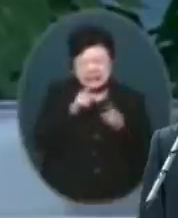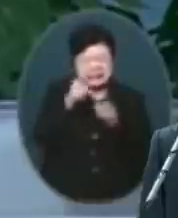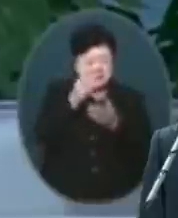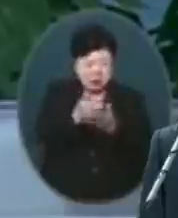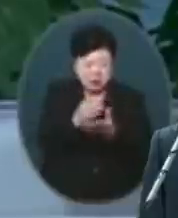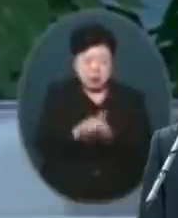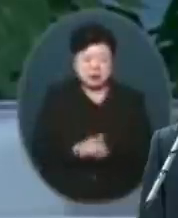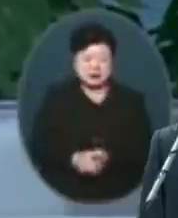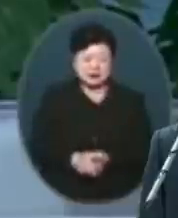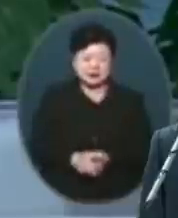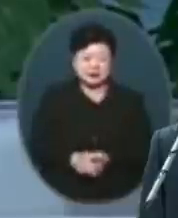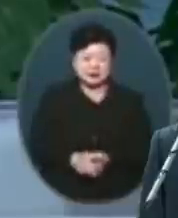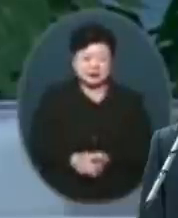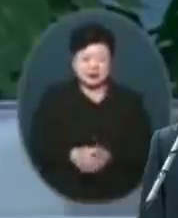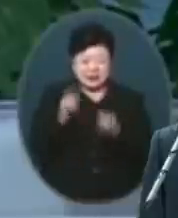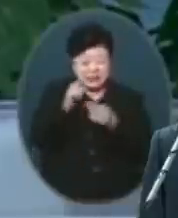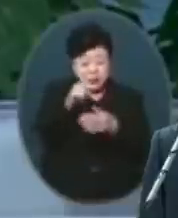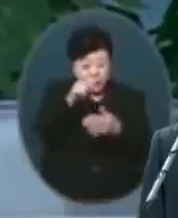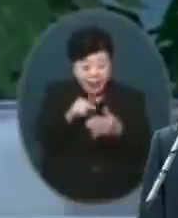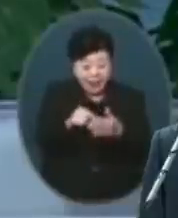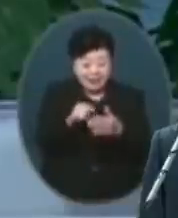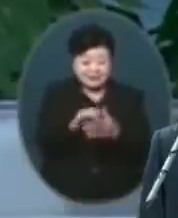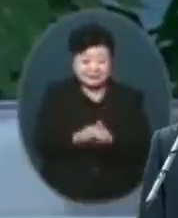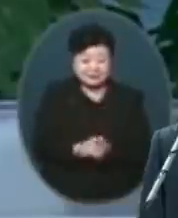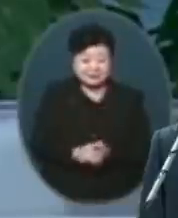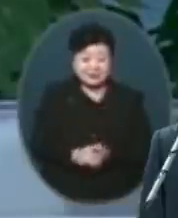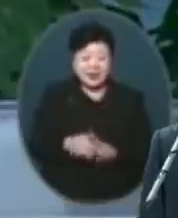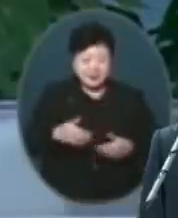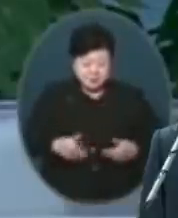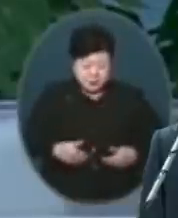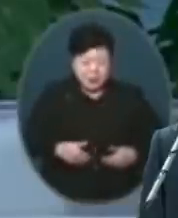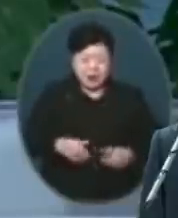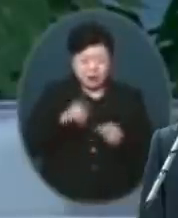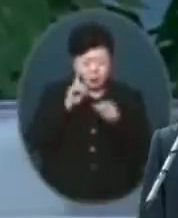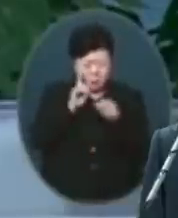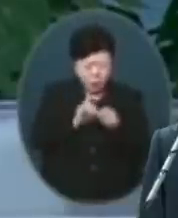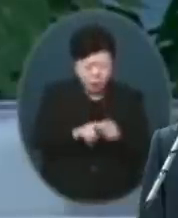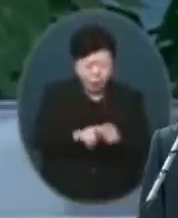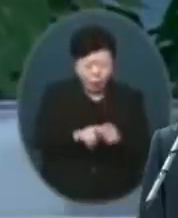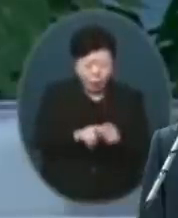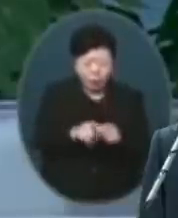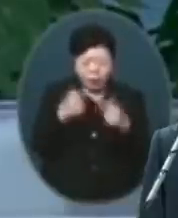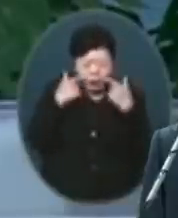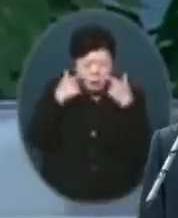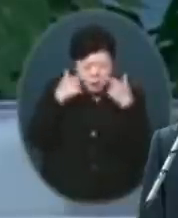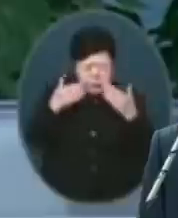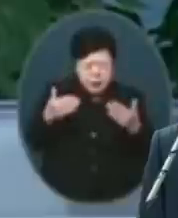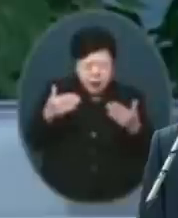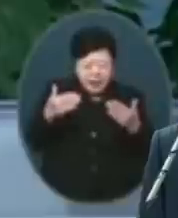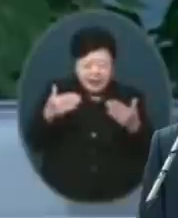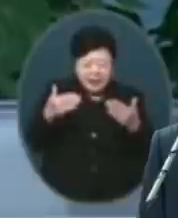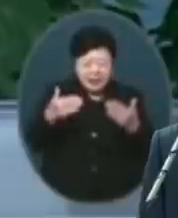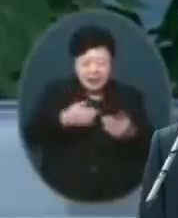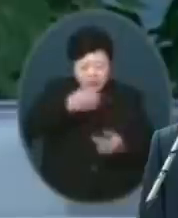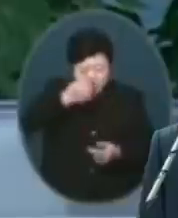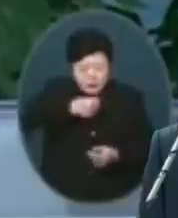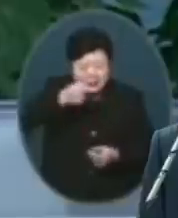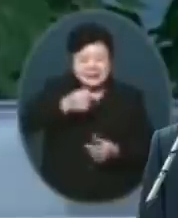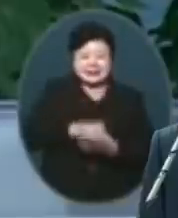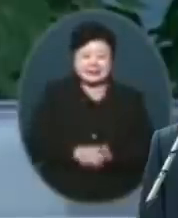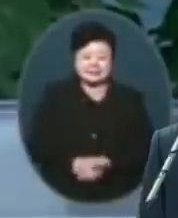말고 우리 삶에 필요한 목표를 분명히 꿈꿔야